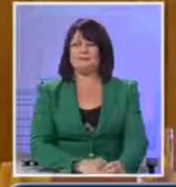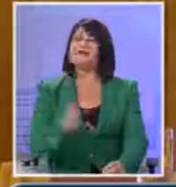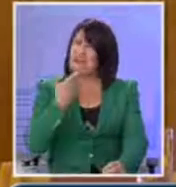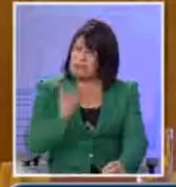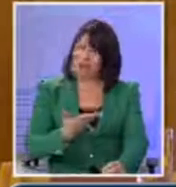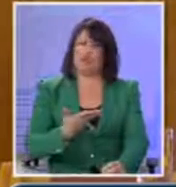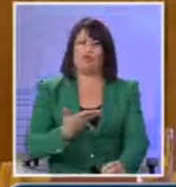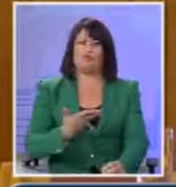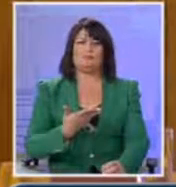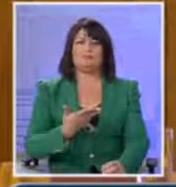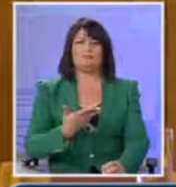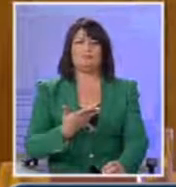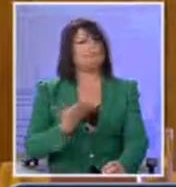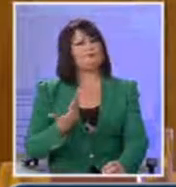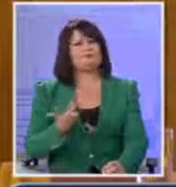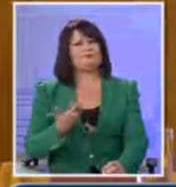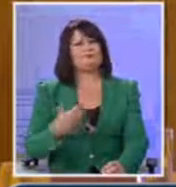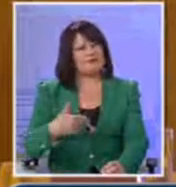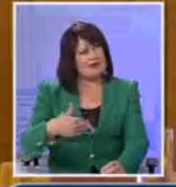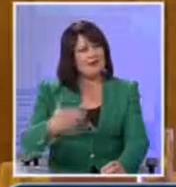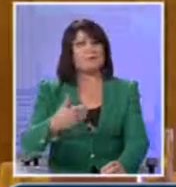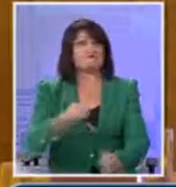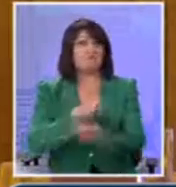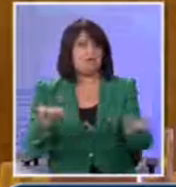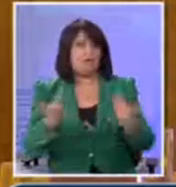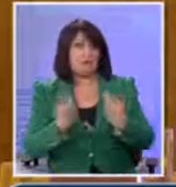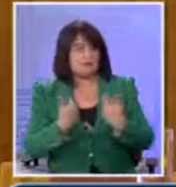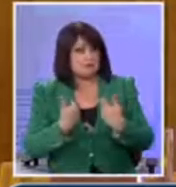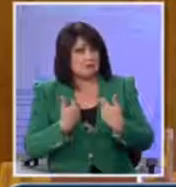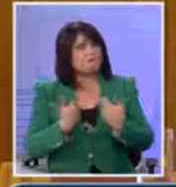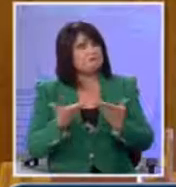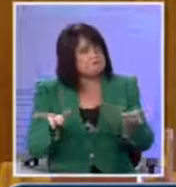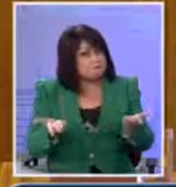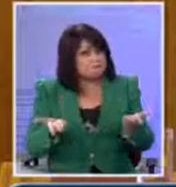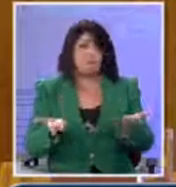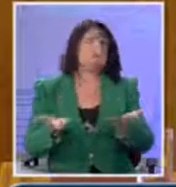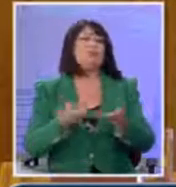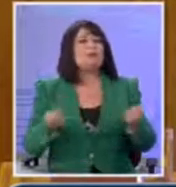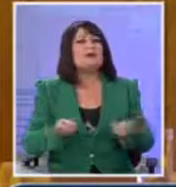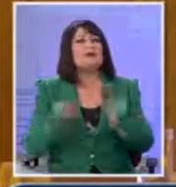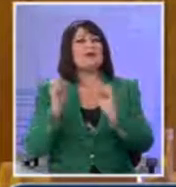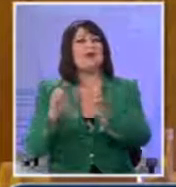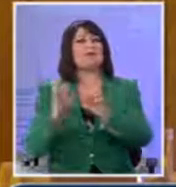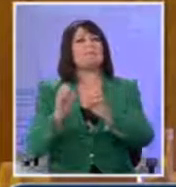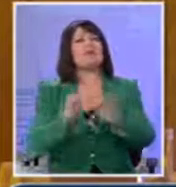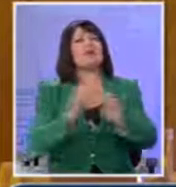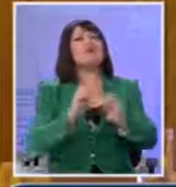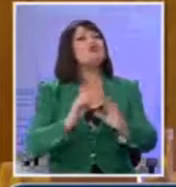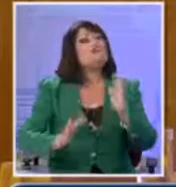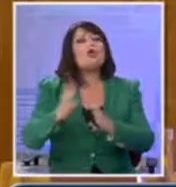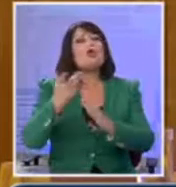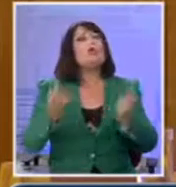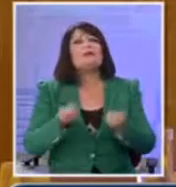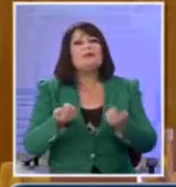Ολοκληρώνω με το ότι θα είμαι στην διάθεσή σας για να κάνω τακτική ενημέρωση στην πρόοδο